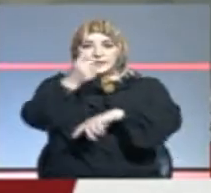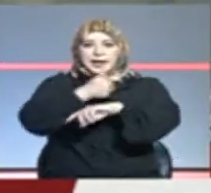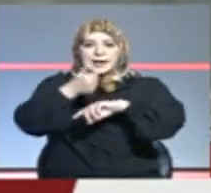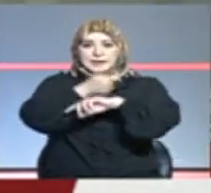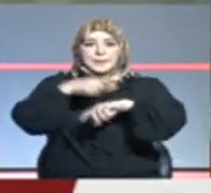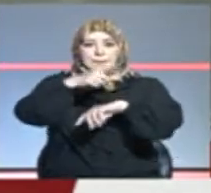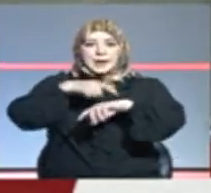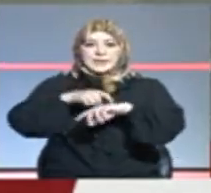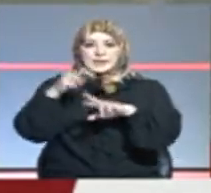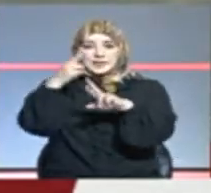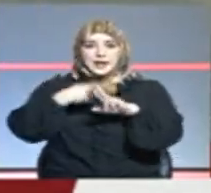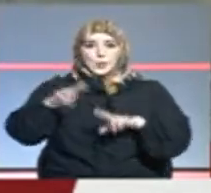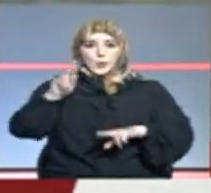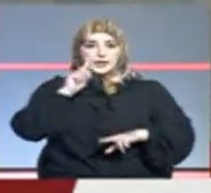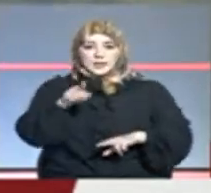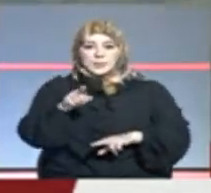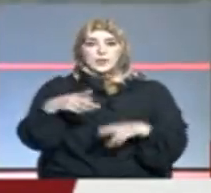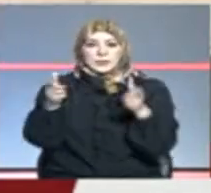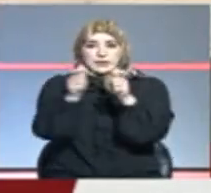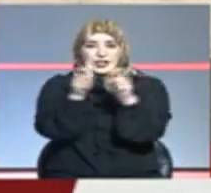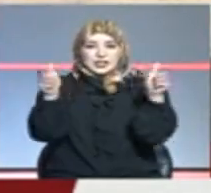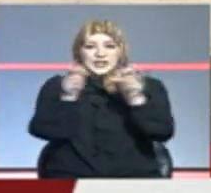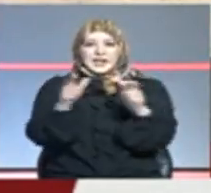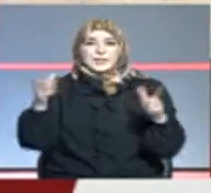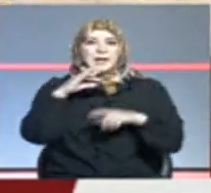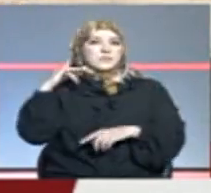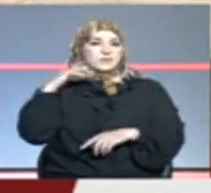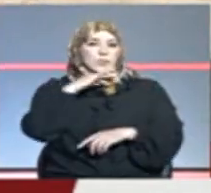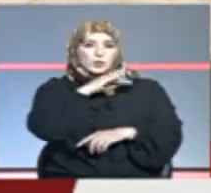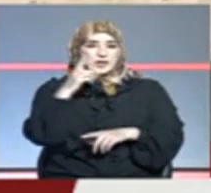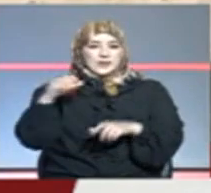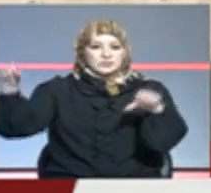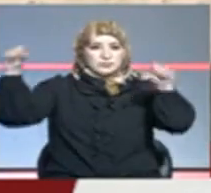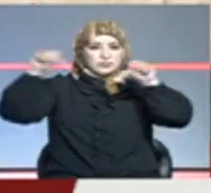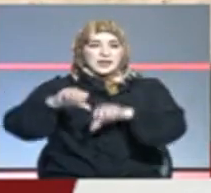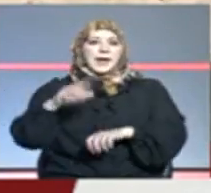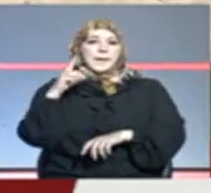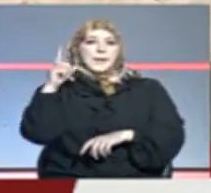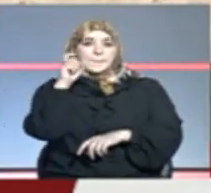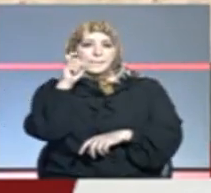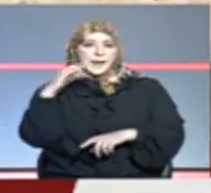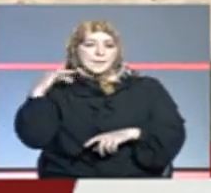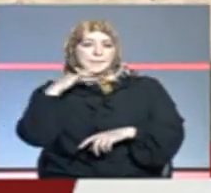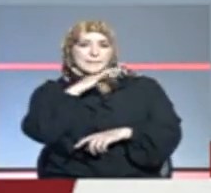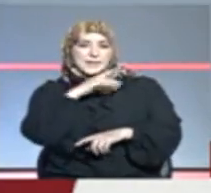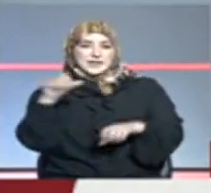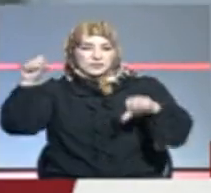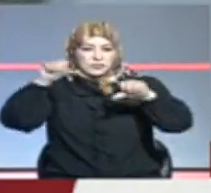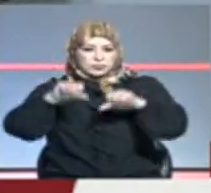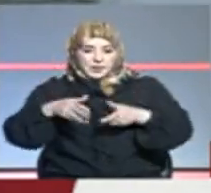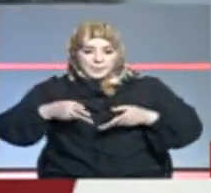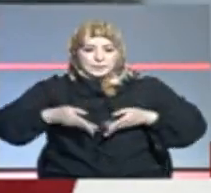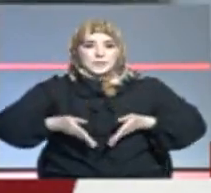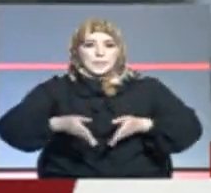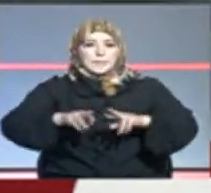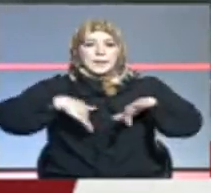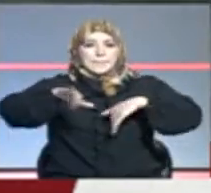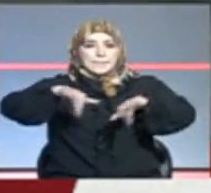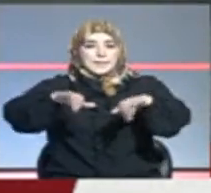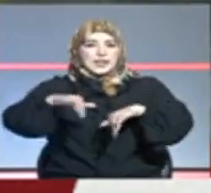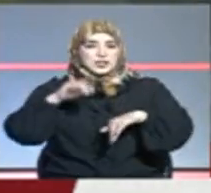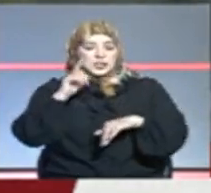رواد أن ما يقوم به الديوان الوطني للتطهير من ضخ لمياه الصرف الصحي الملوثة بمجاري المياه